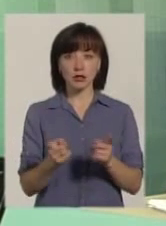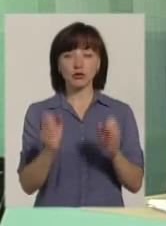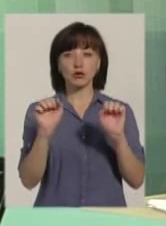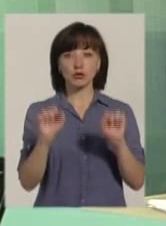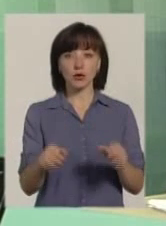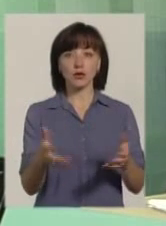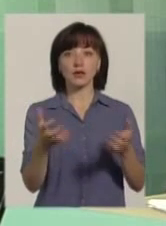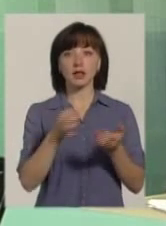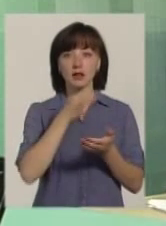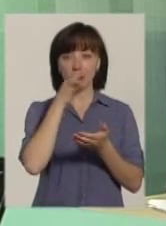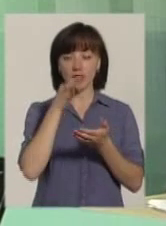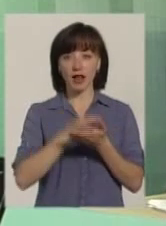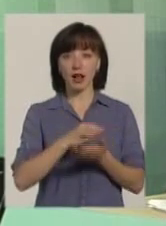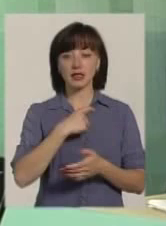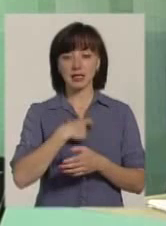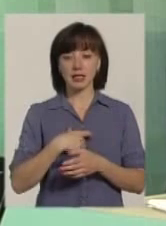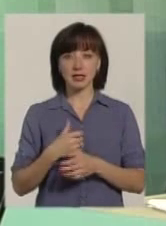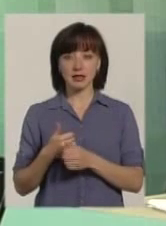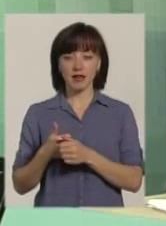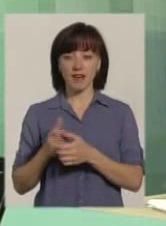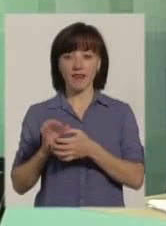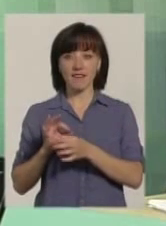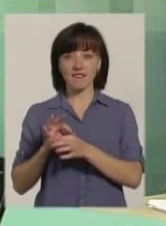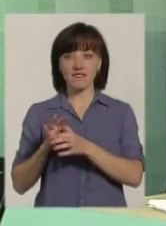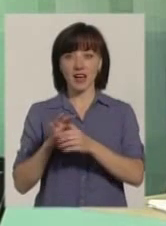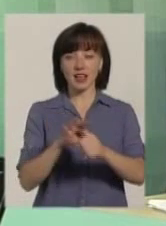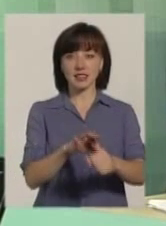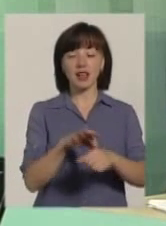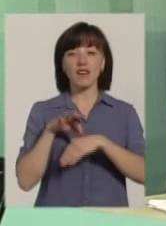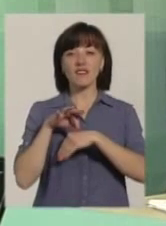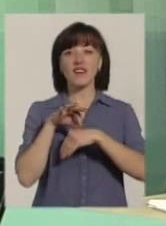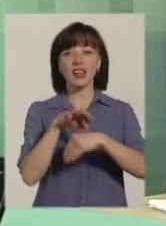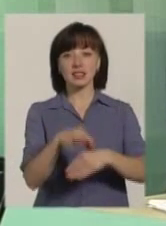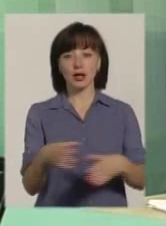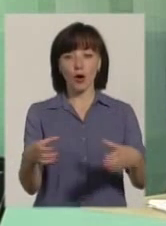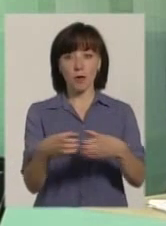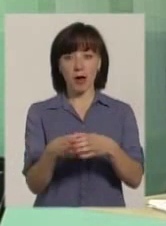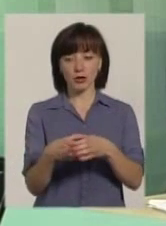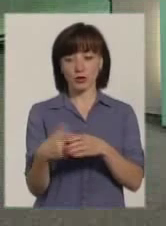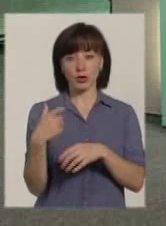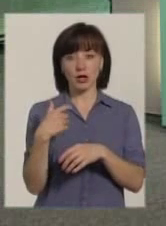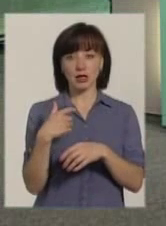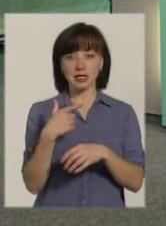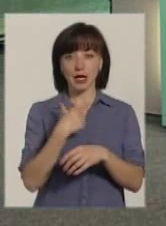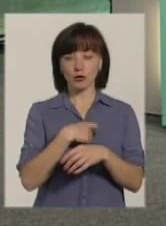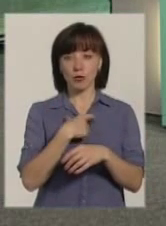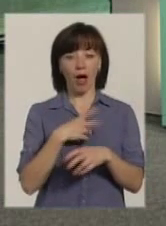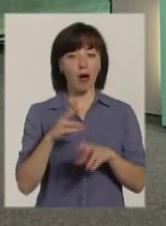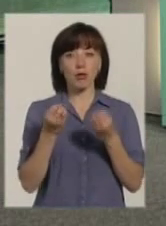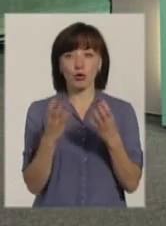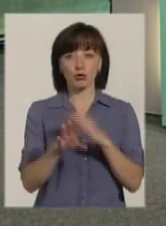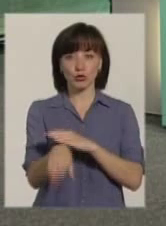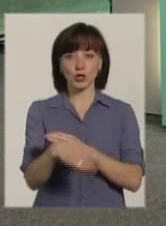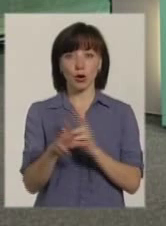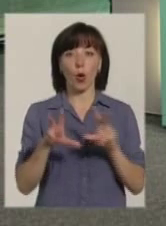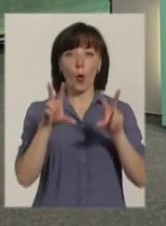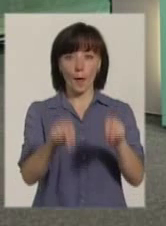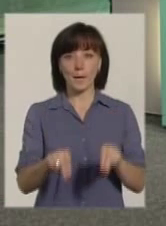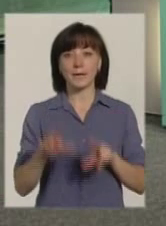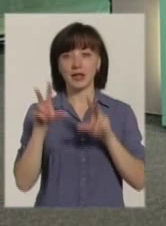цю відповідальність на себе і вести громаду за собою, а не будуть давати обіцянки, тому що тут вже немає, коли ми обираємо